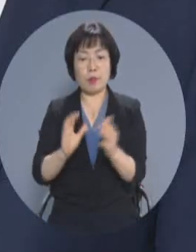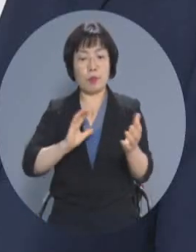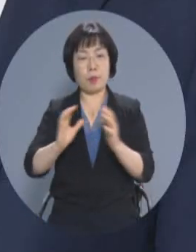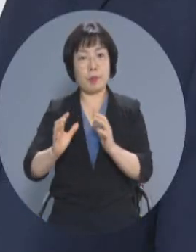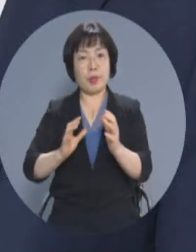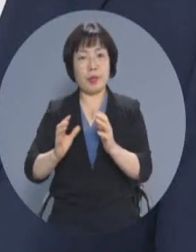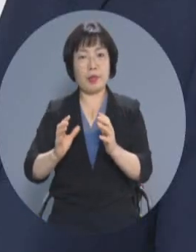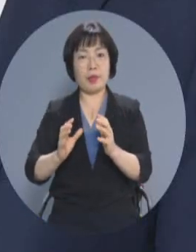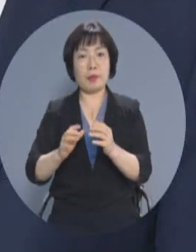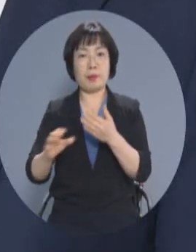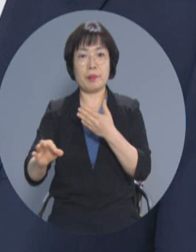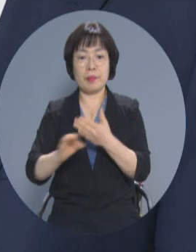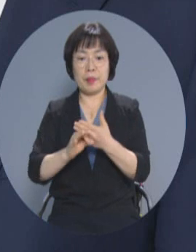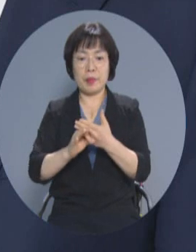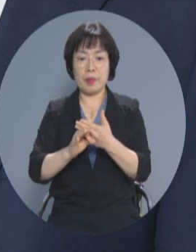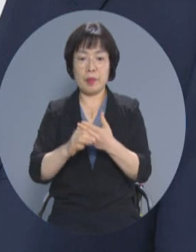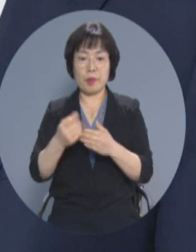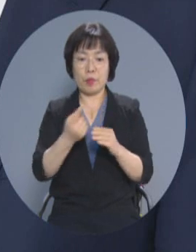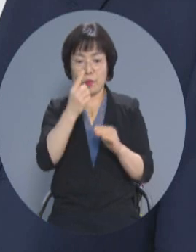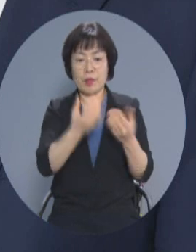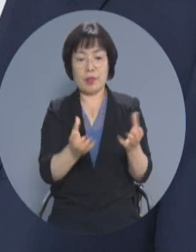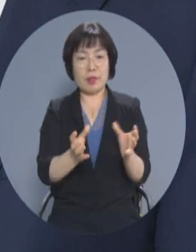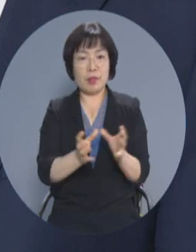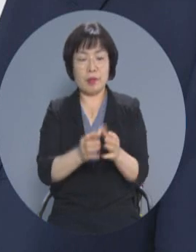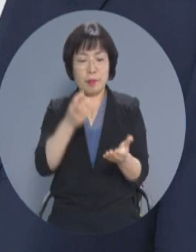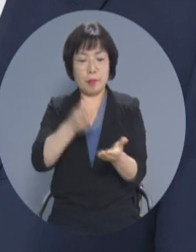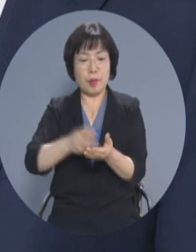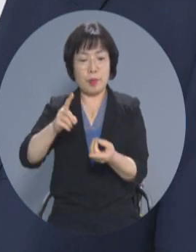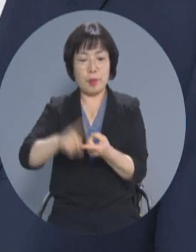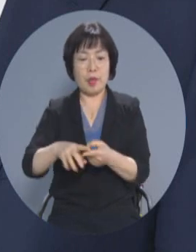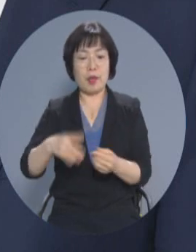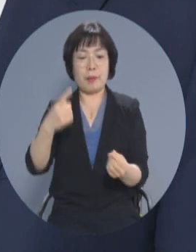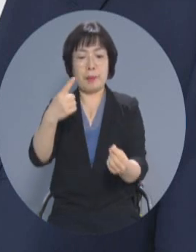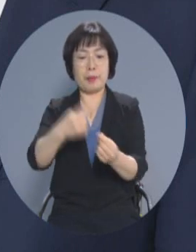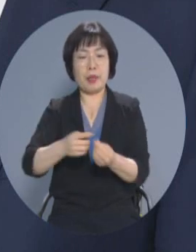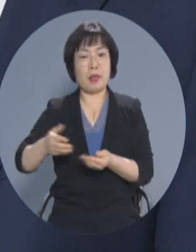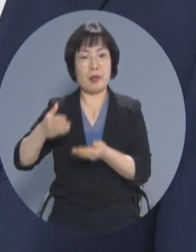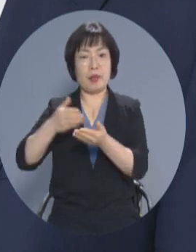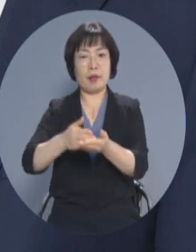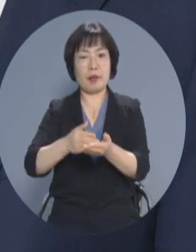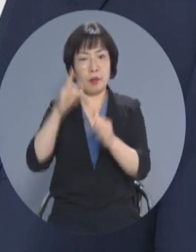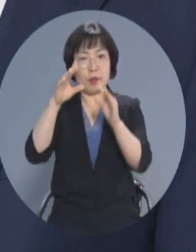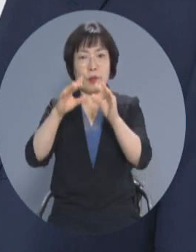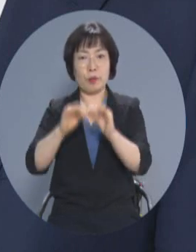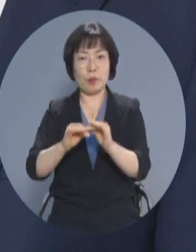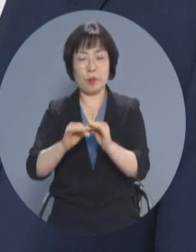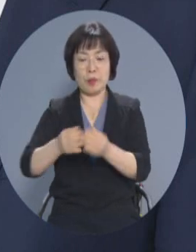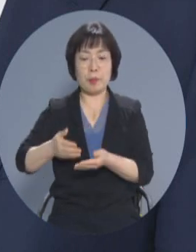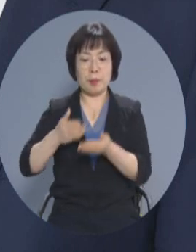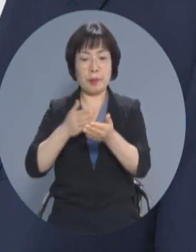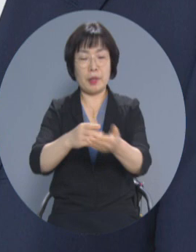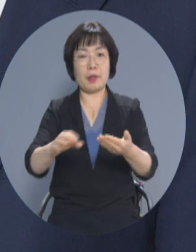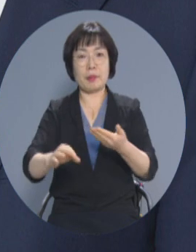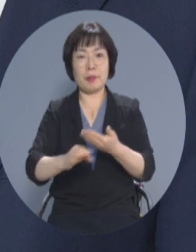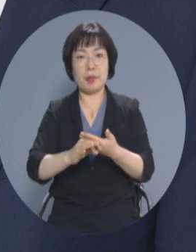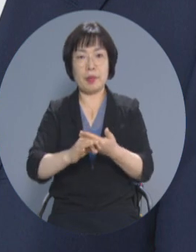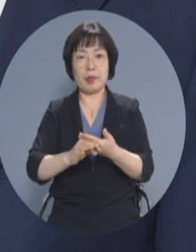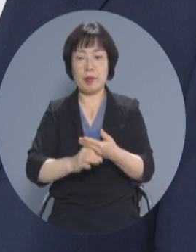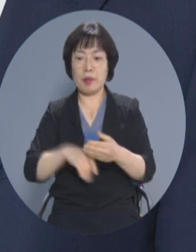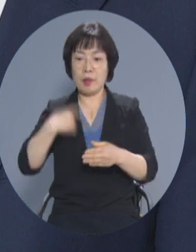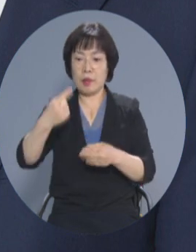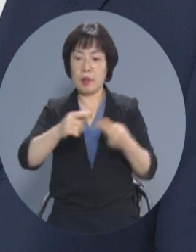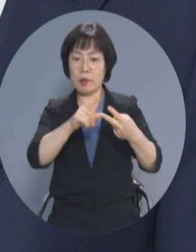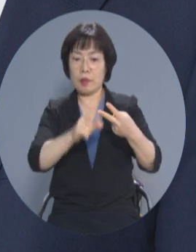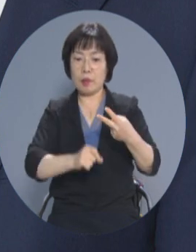되면은 원내 지도부에서는 뭐 이 법안을 최우선 상정하기로 했으니까 상정이 되게 되면 다음 주 초에